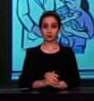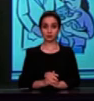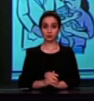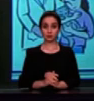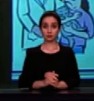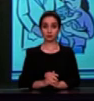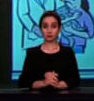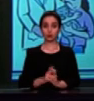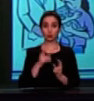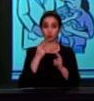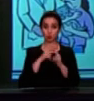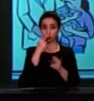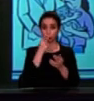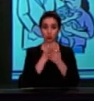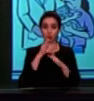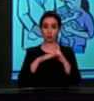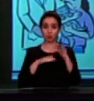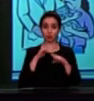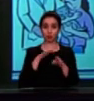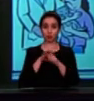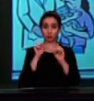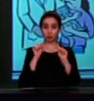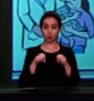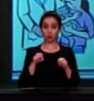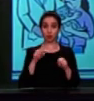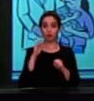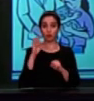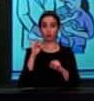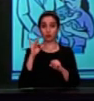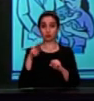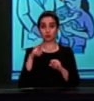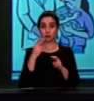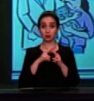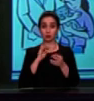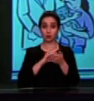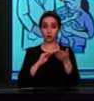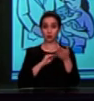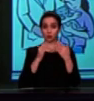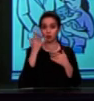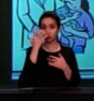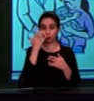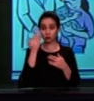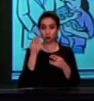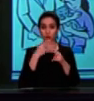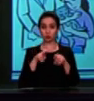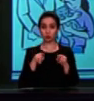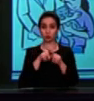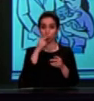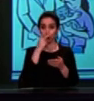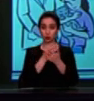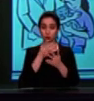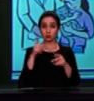Demak, uni quyidagi ko'rinishda amalga oshirishimiz mumkin. Demak, Word matn muharriridagi rasmlarni quyidagi